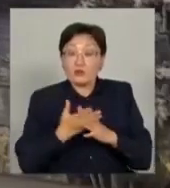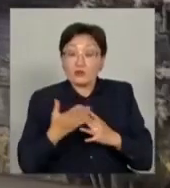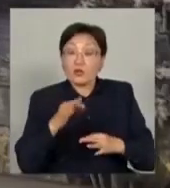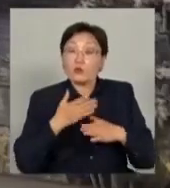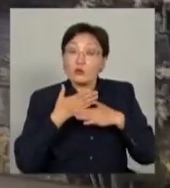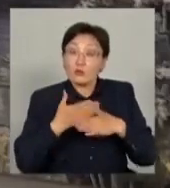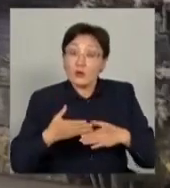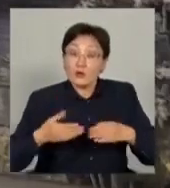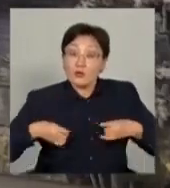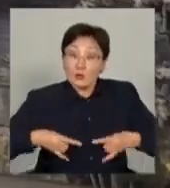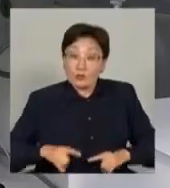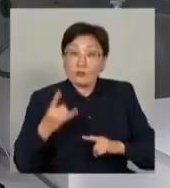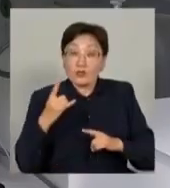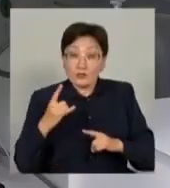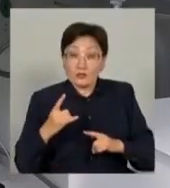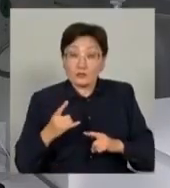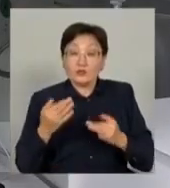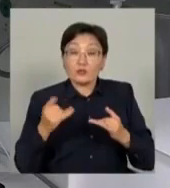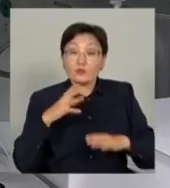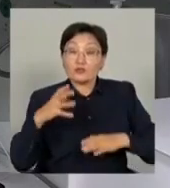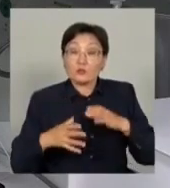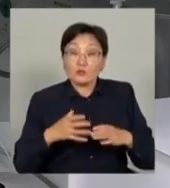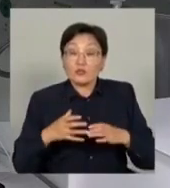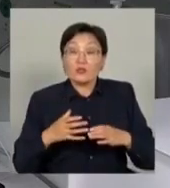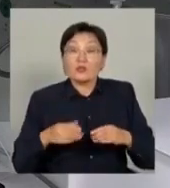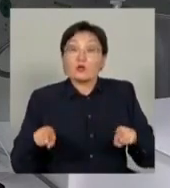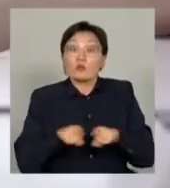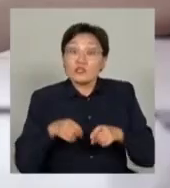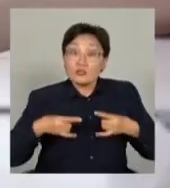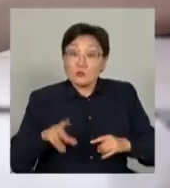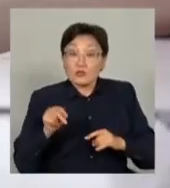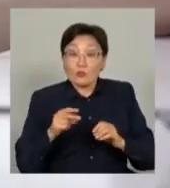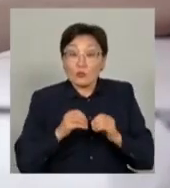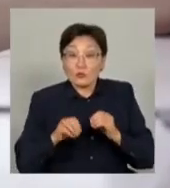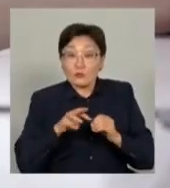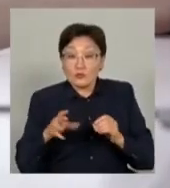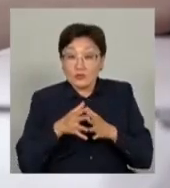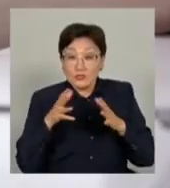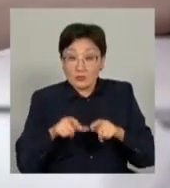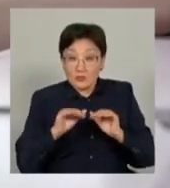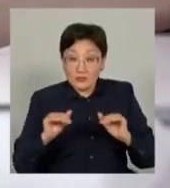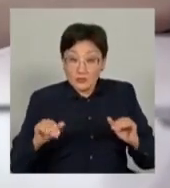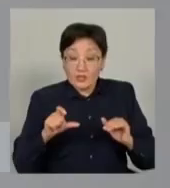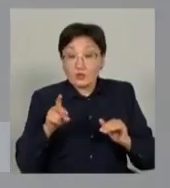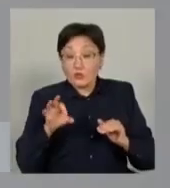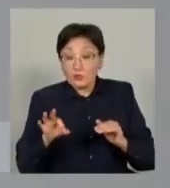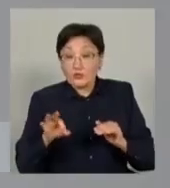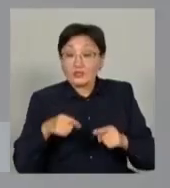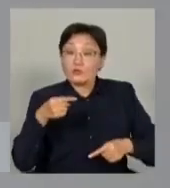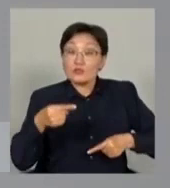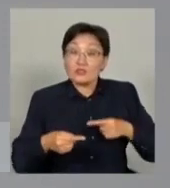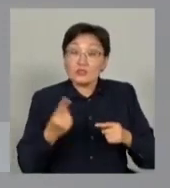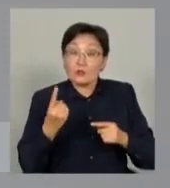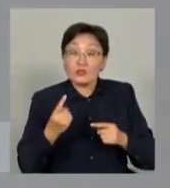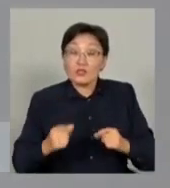А квотаға мен бұрыннан тұрғанмын. Бүгінде әлемде құтыдан туған балалардың саны 10 миллионнан асып отыр. Экстракорпоральды ұрықтандыру арқылы